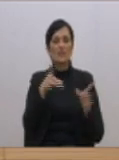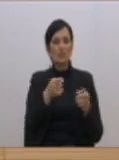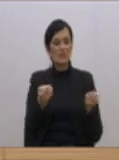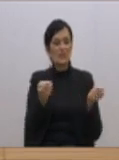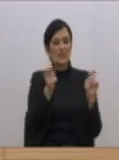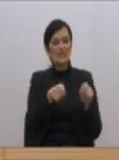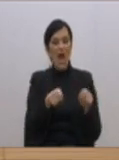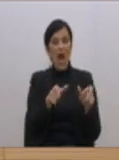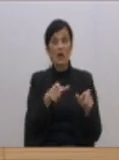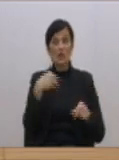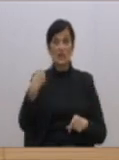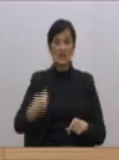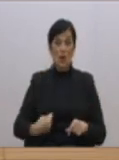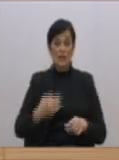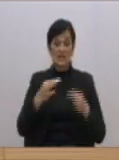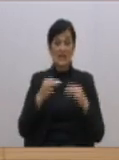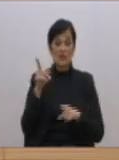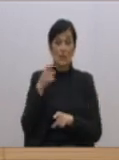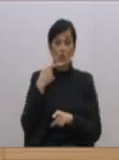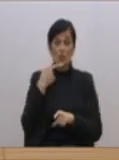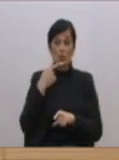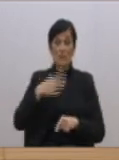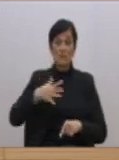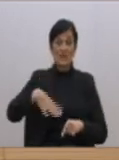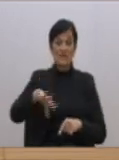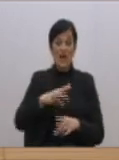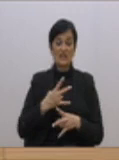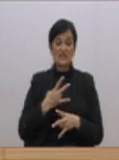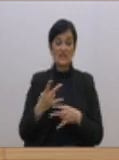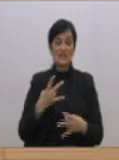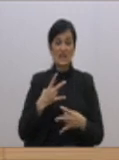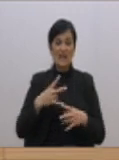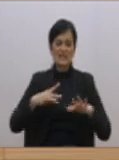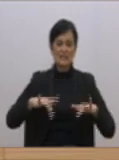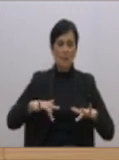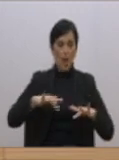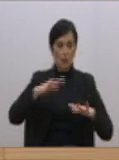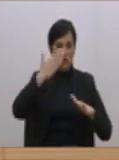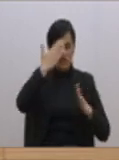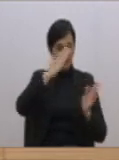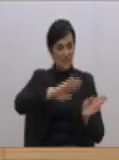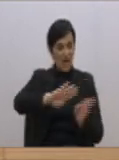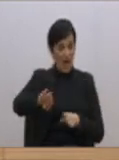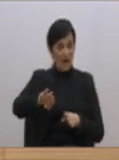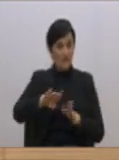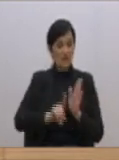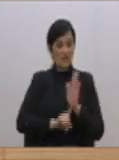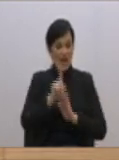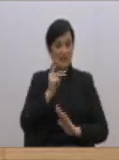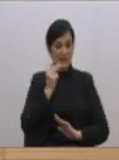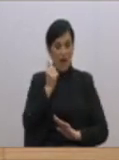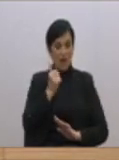Ho, Strasburgi, Sasamartlom, Githra, Rom, Kvetanis, Dazia, Nebas, Speculația, Tavi, Dane, Bit, Takacoba, Daitsket,